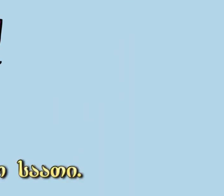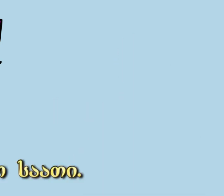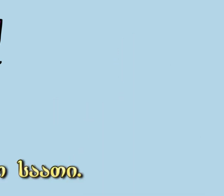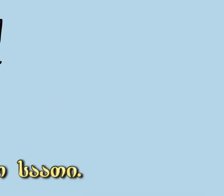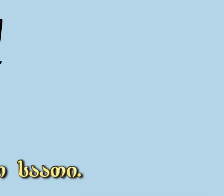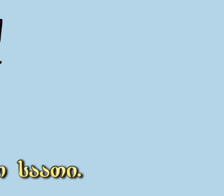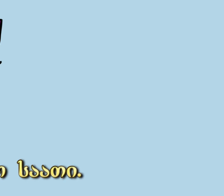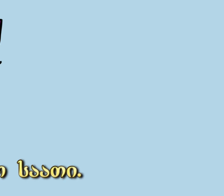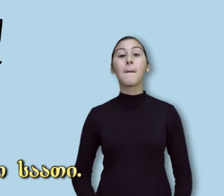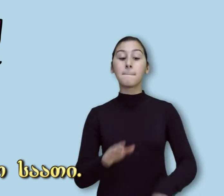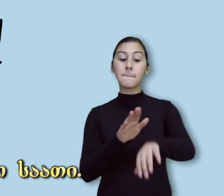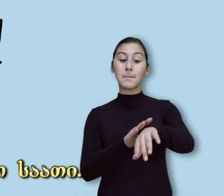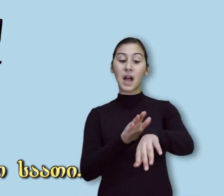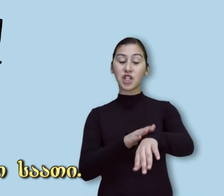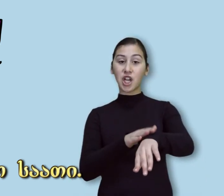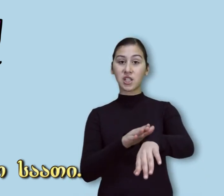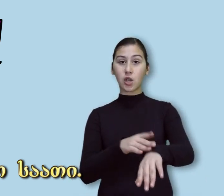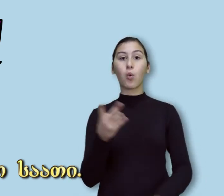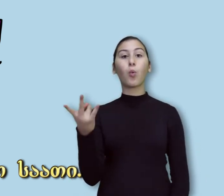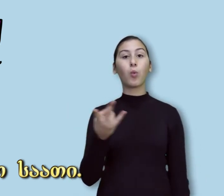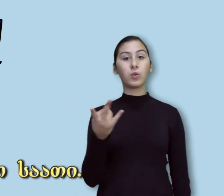მაჯაზე უნდა გავიკეთო საათი.